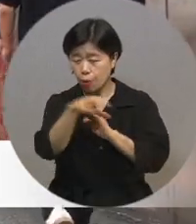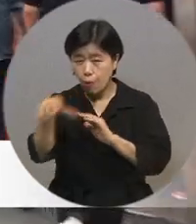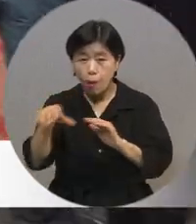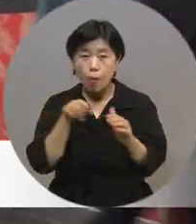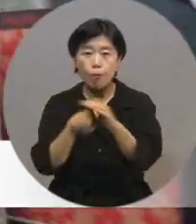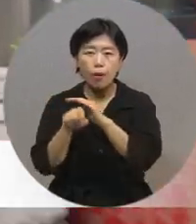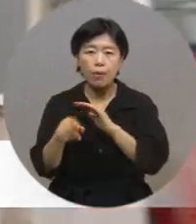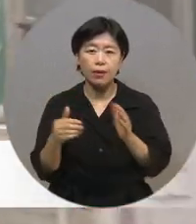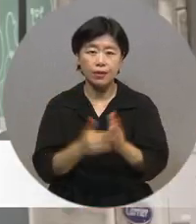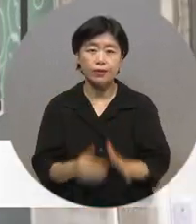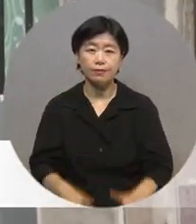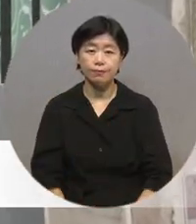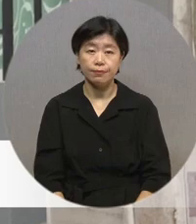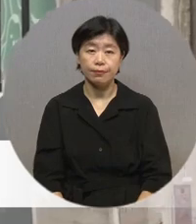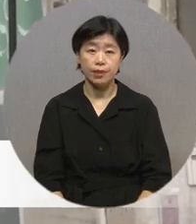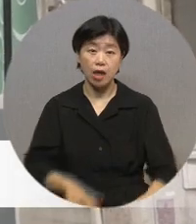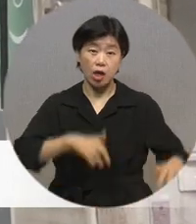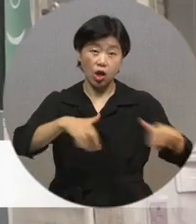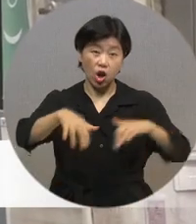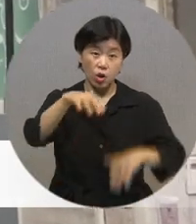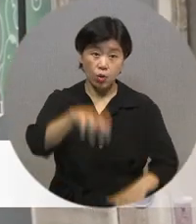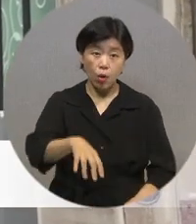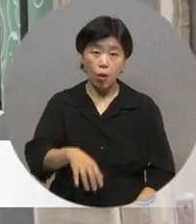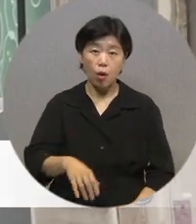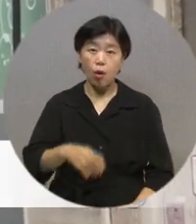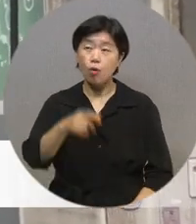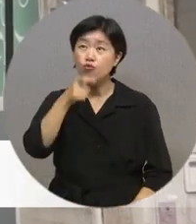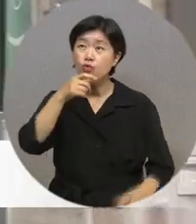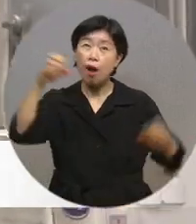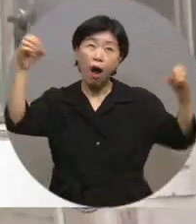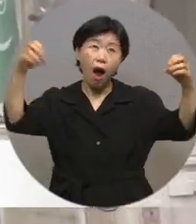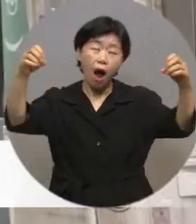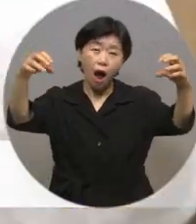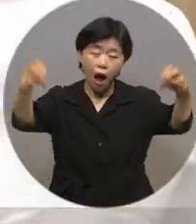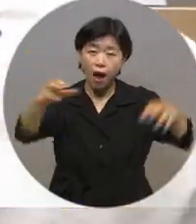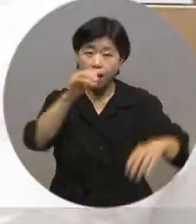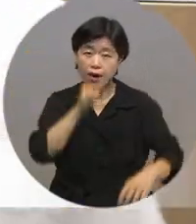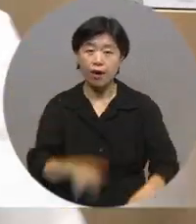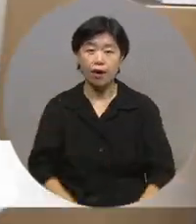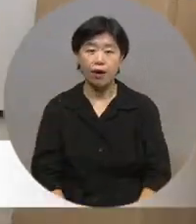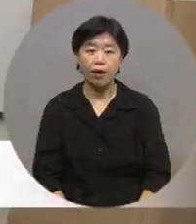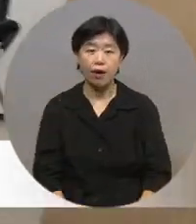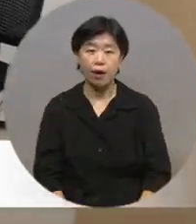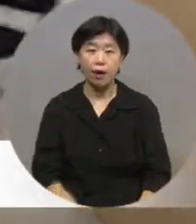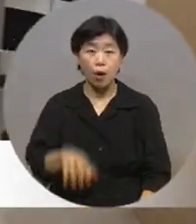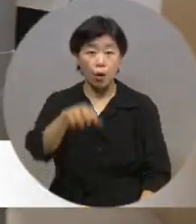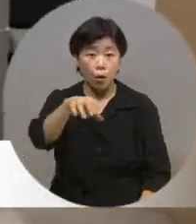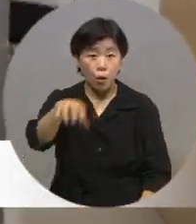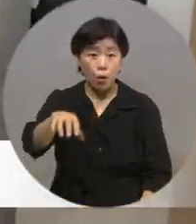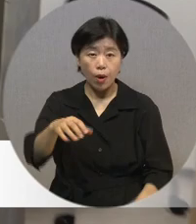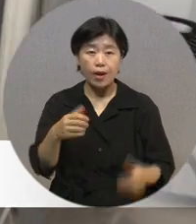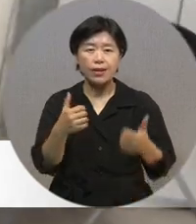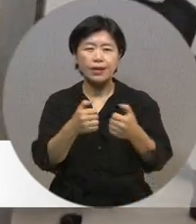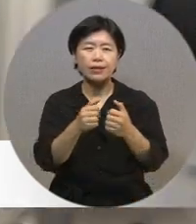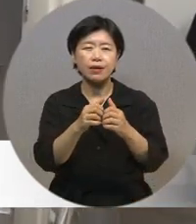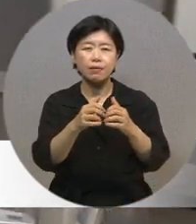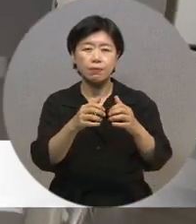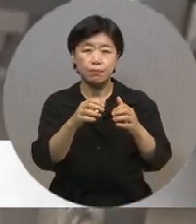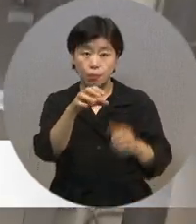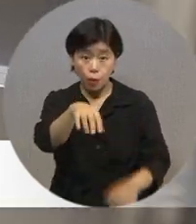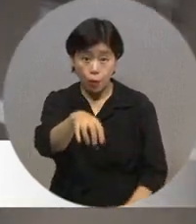점검했습니다. 거리에는 온도를 낮춰주는 쿨링포그가 가동되고 쪽방상담소에는 주민들을 위한